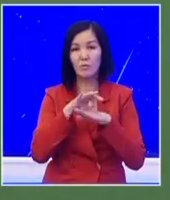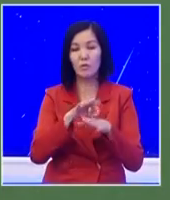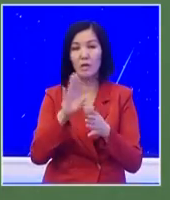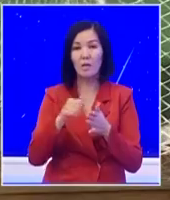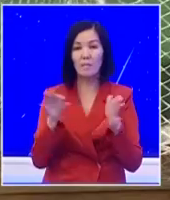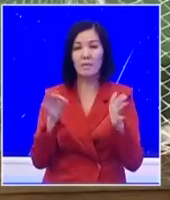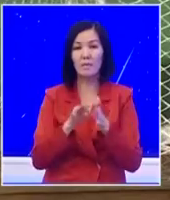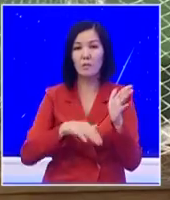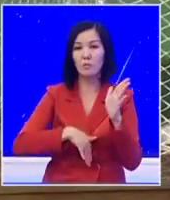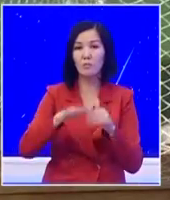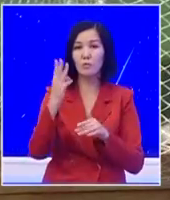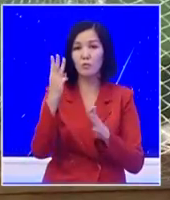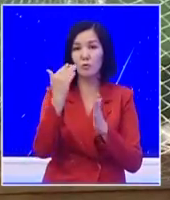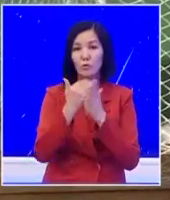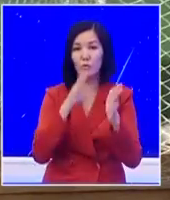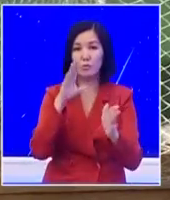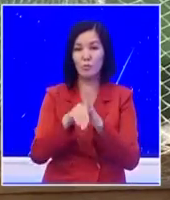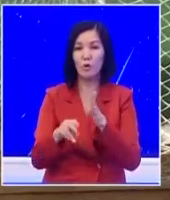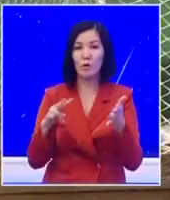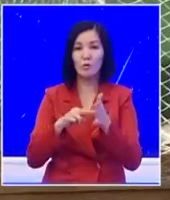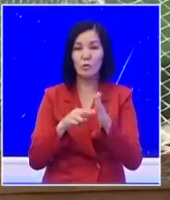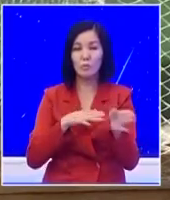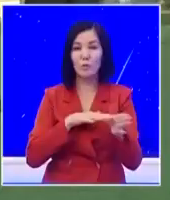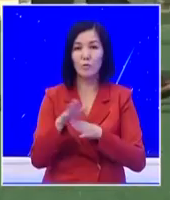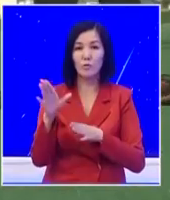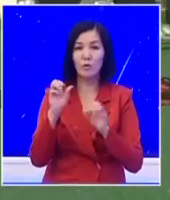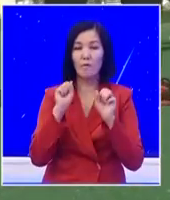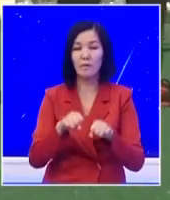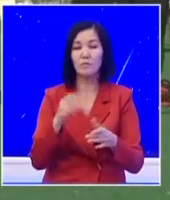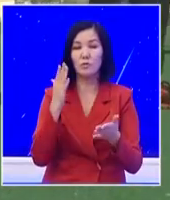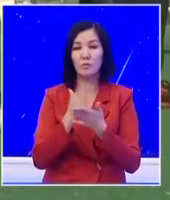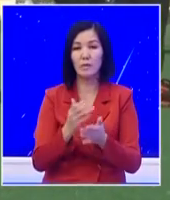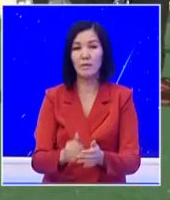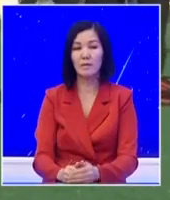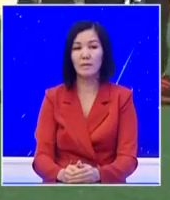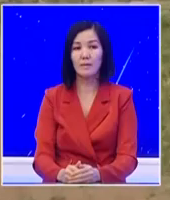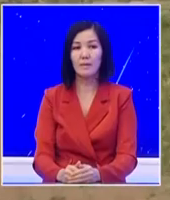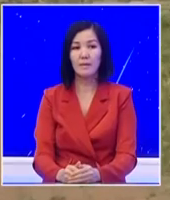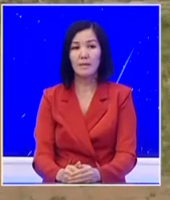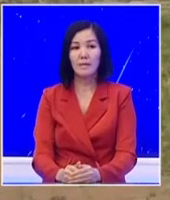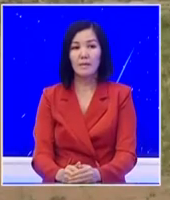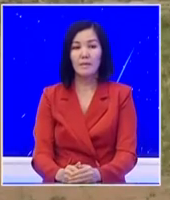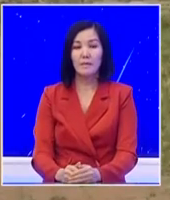мақсаты үздік үштіктен көріну. Бұл жоспарды орындауға мүмкіндігіміз жетеді, дейді спортшылар.